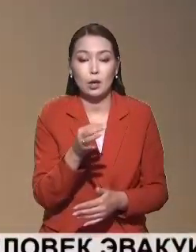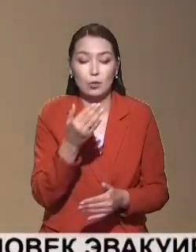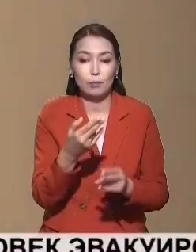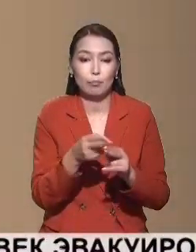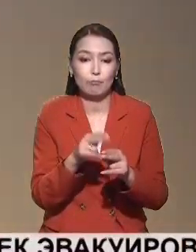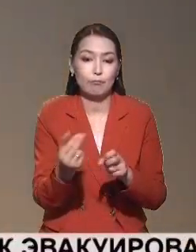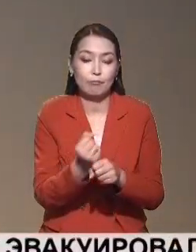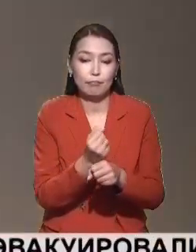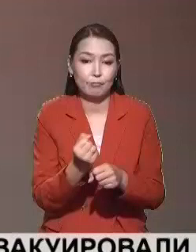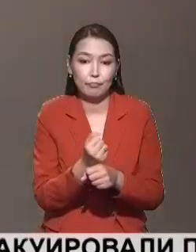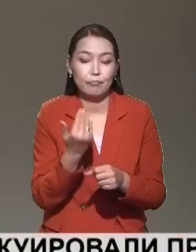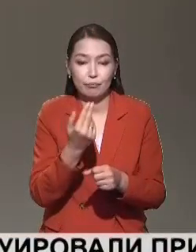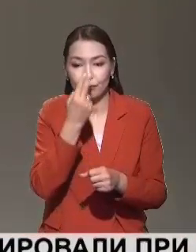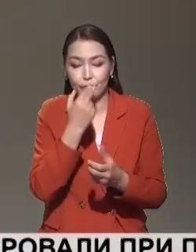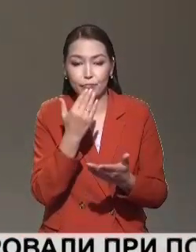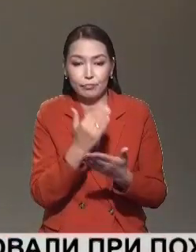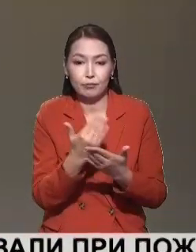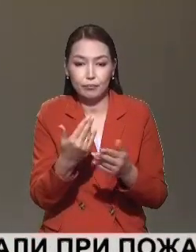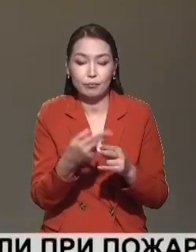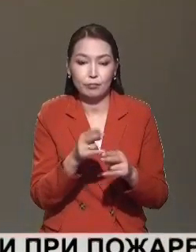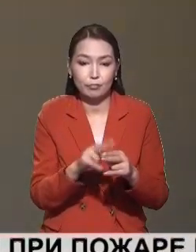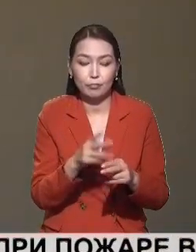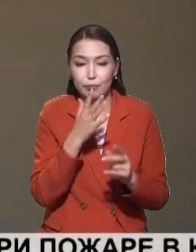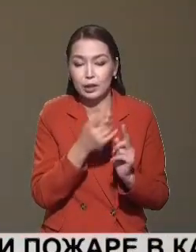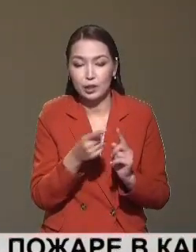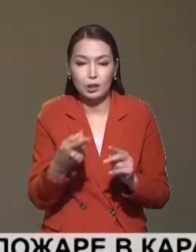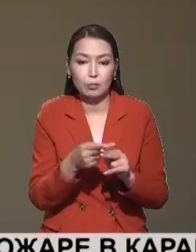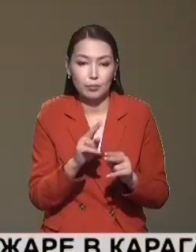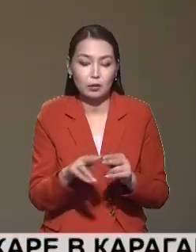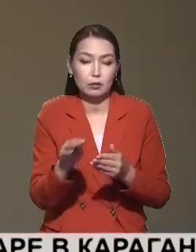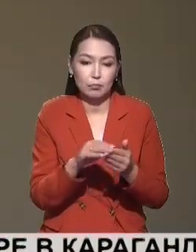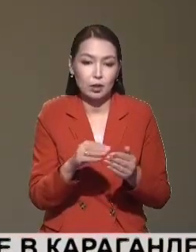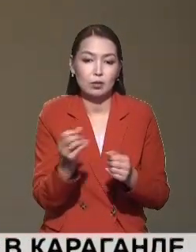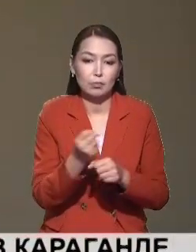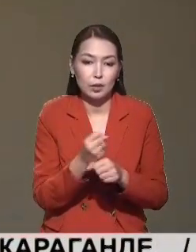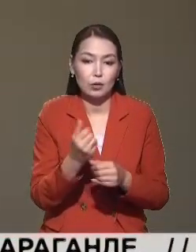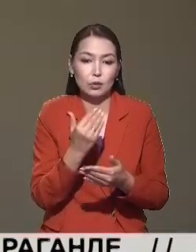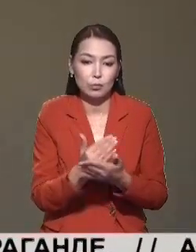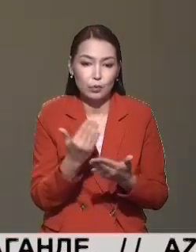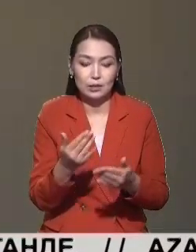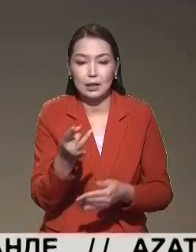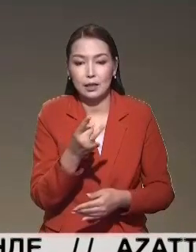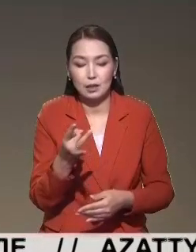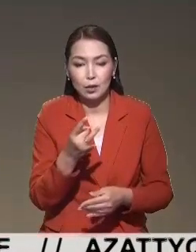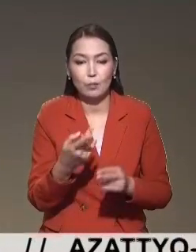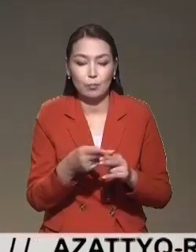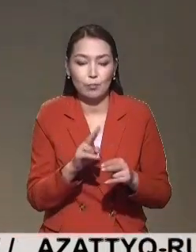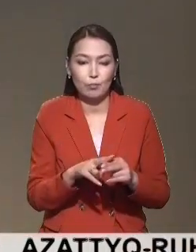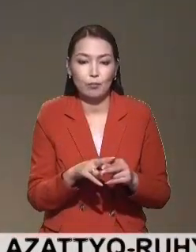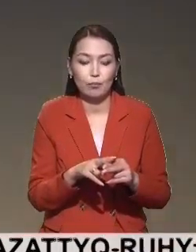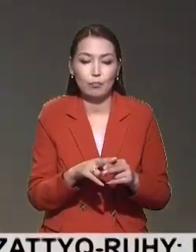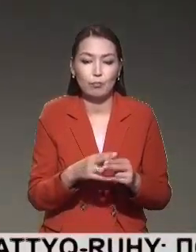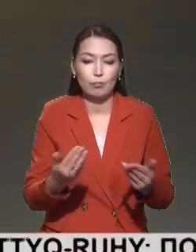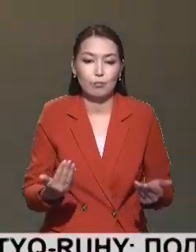драки – явление обыденное. Вот уже 46 лет он негласно поделен на две части – автобаза и микрорайон. Особенность в том, что жители